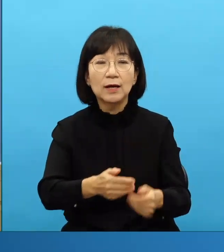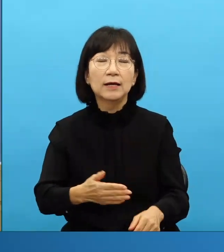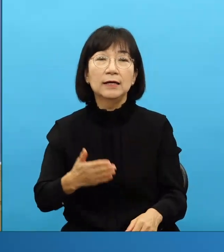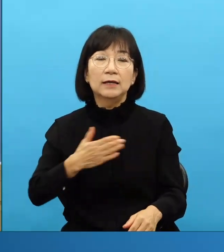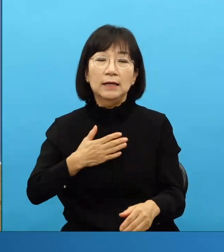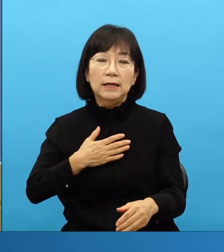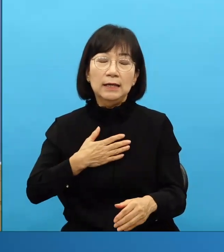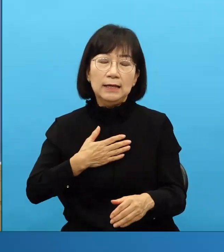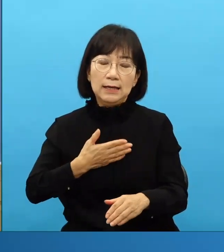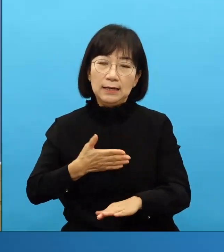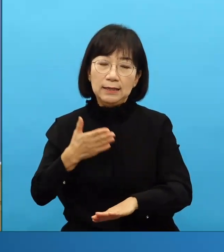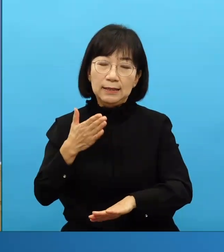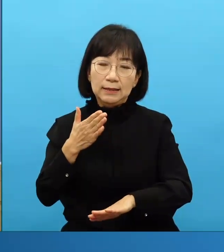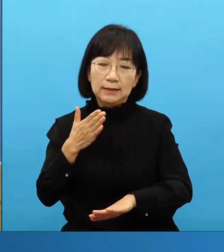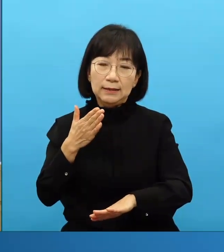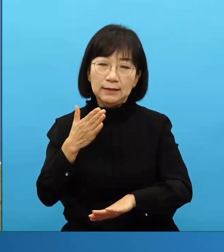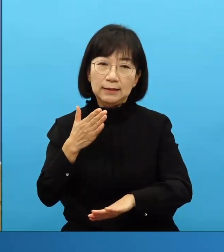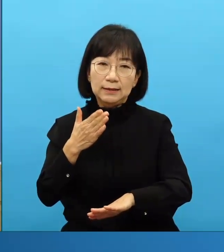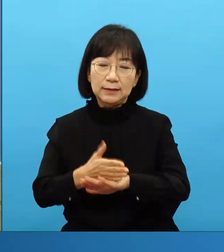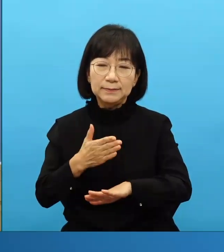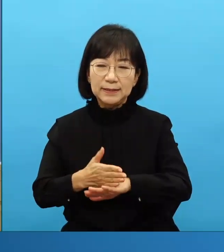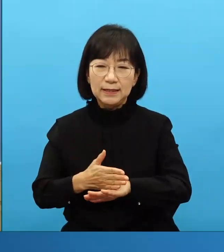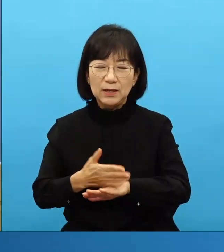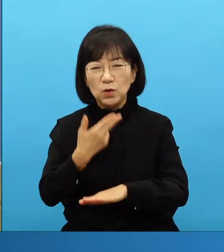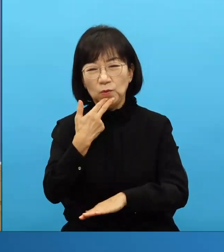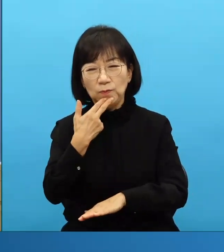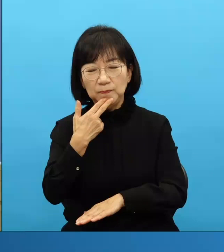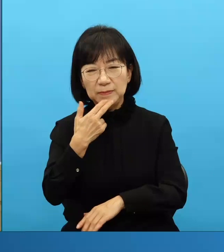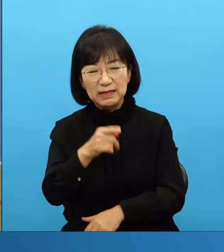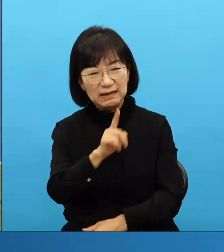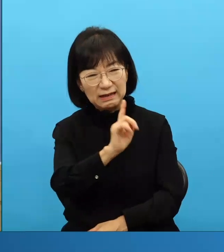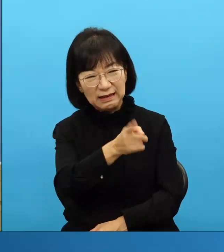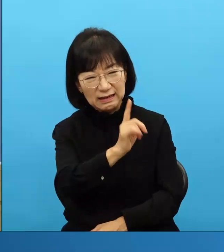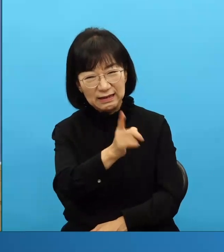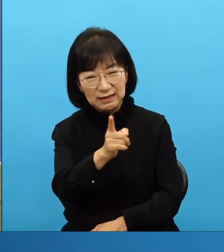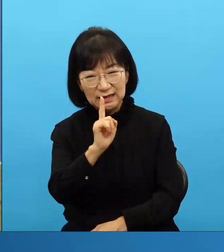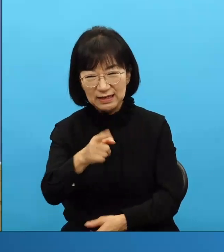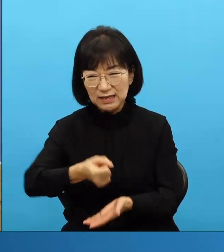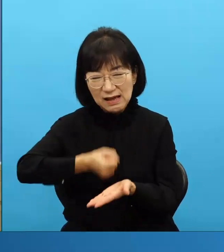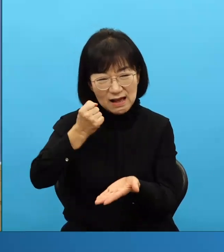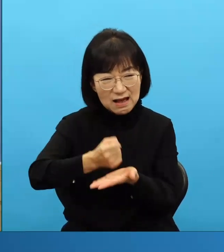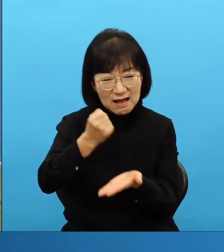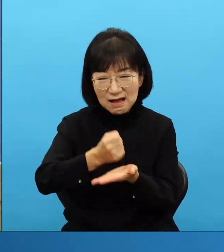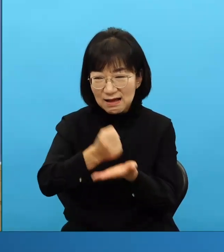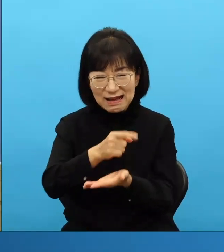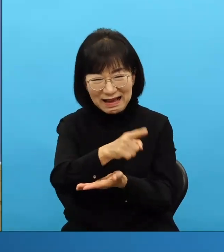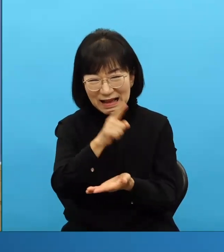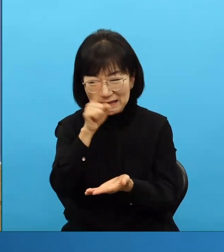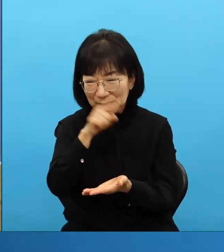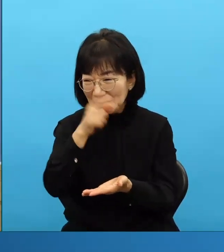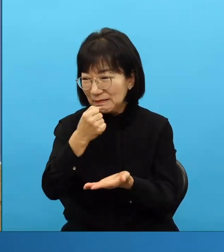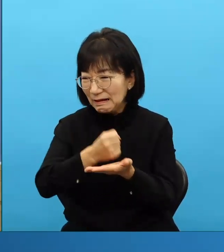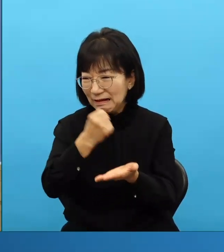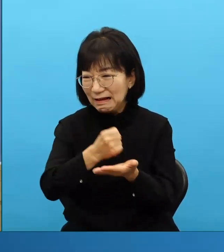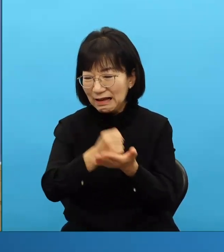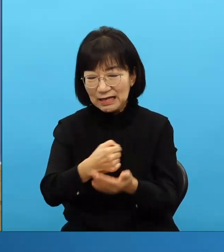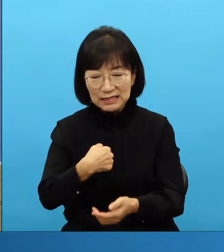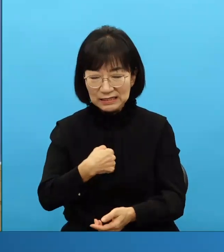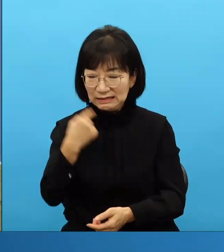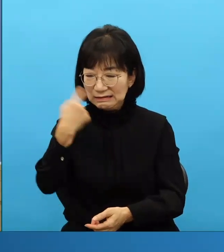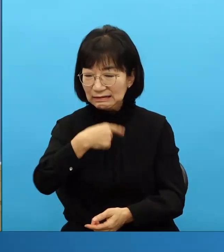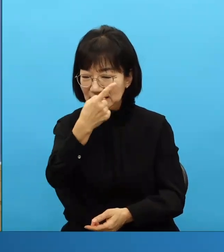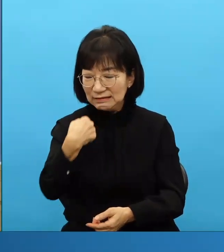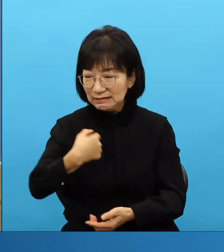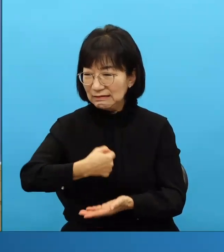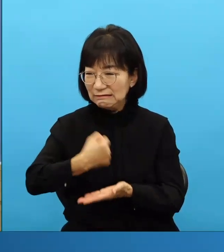감사하지 못하게 하면서 남을 정죄하고 또 남을 판단하고 나 스스로를 자학하는 모든 흑암의